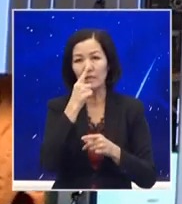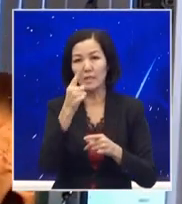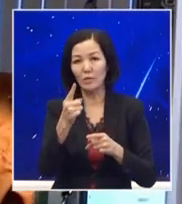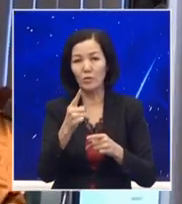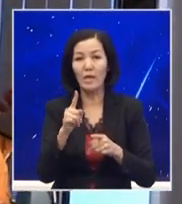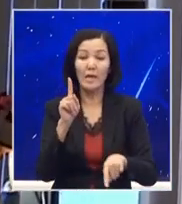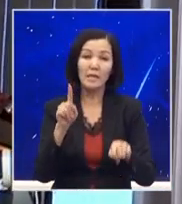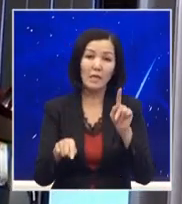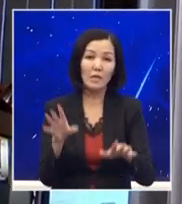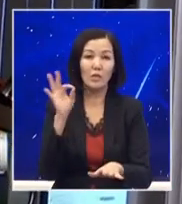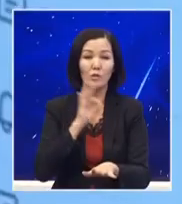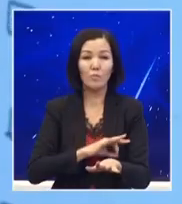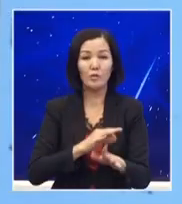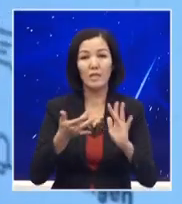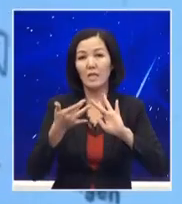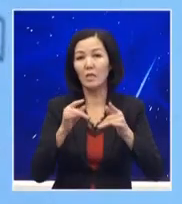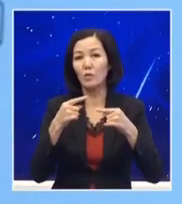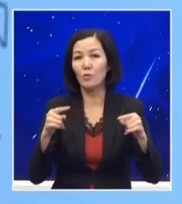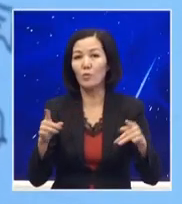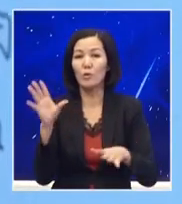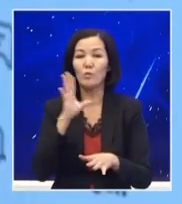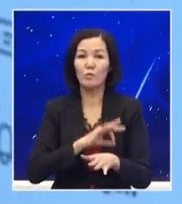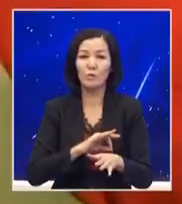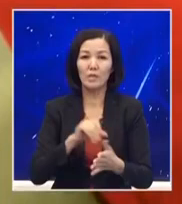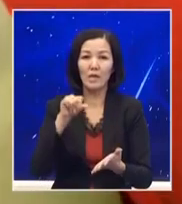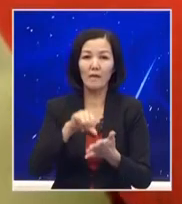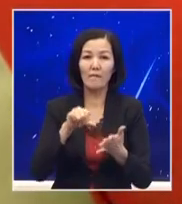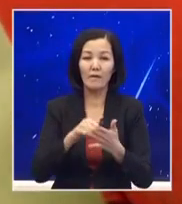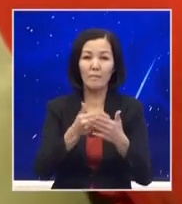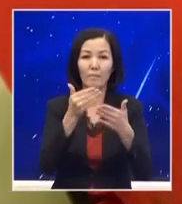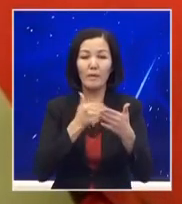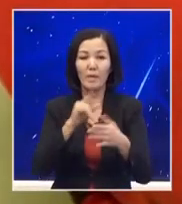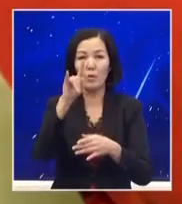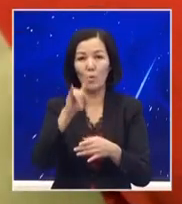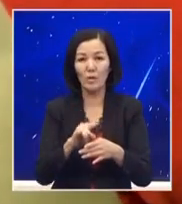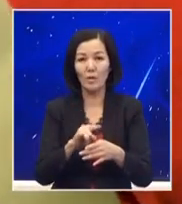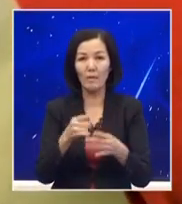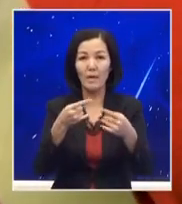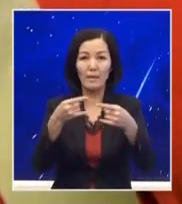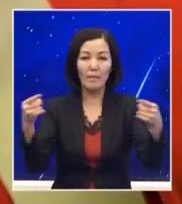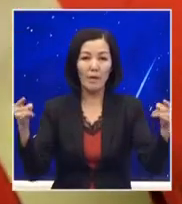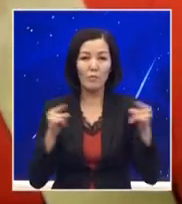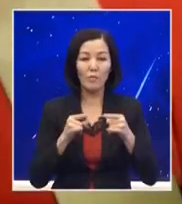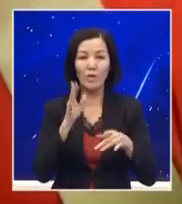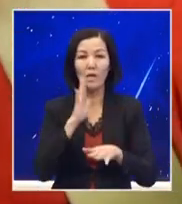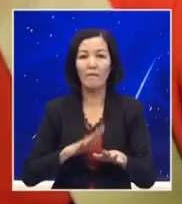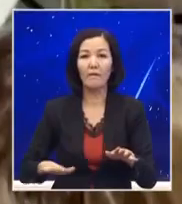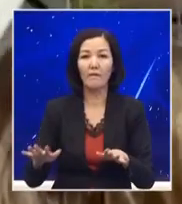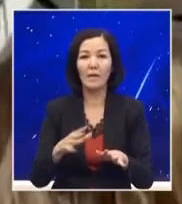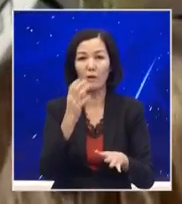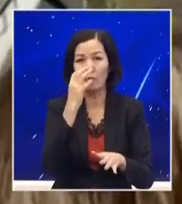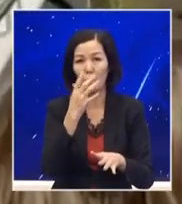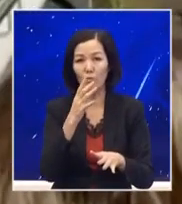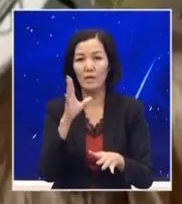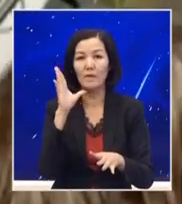дистанционно. Некоторые используют интернет, другие устраивают представления перед окнами, на балконах и во дворах. Клоуны